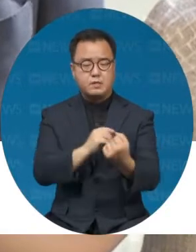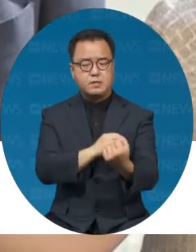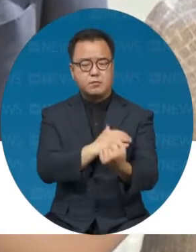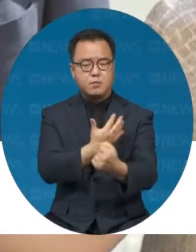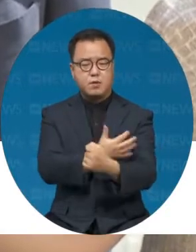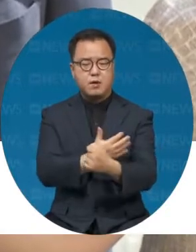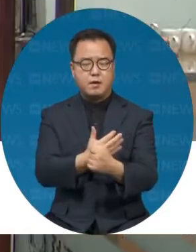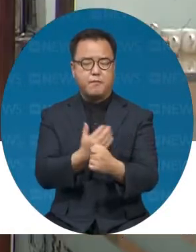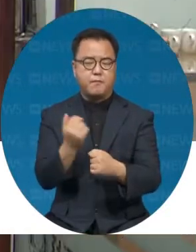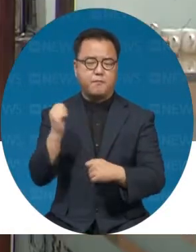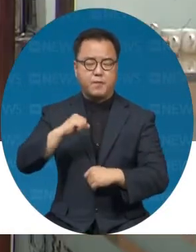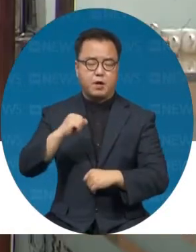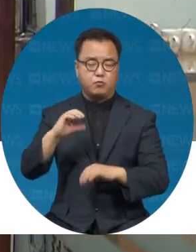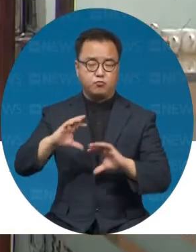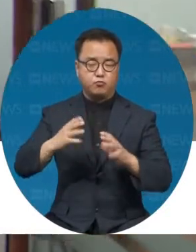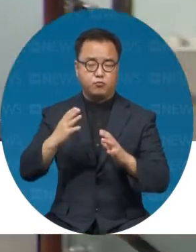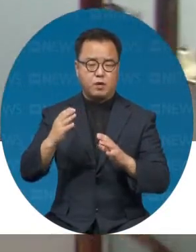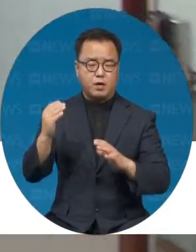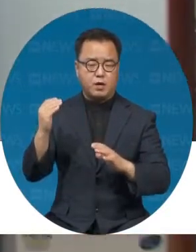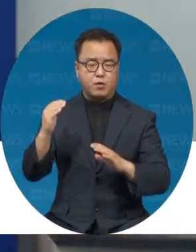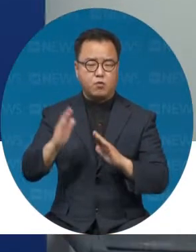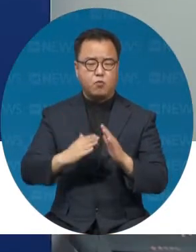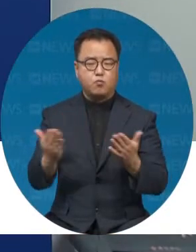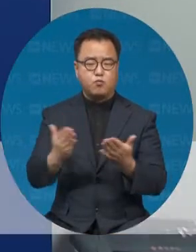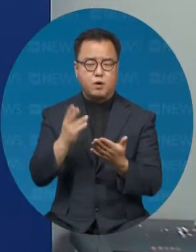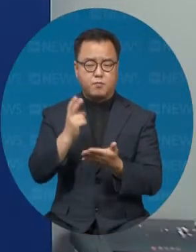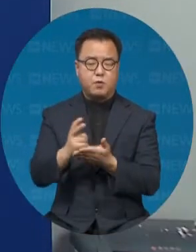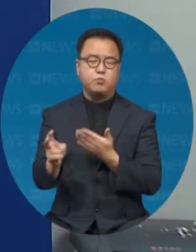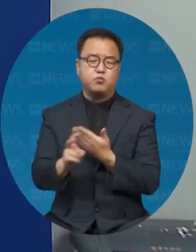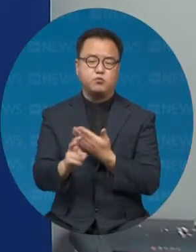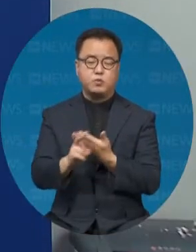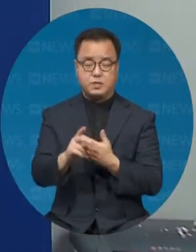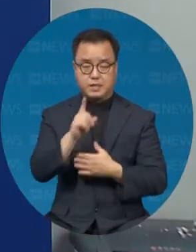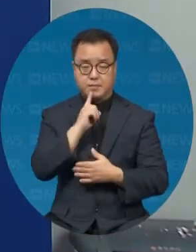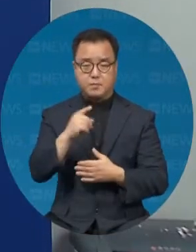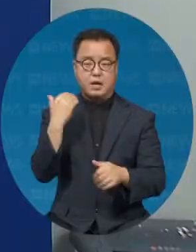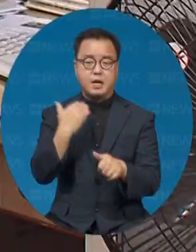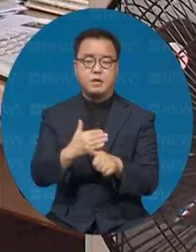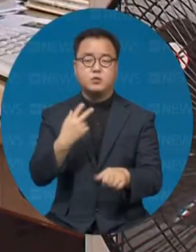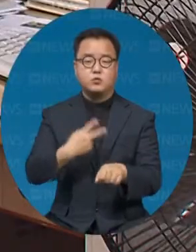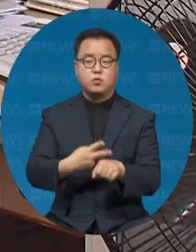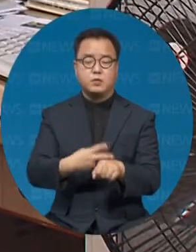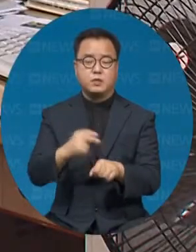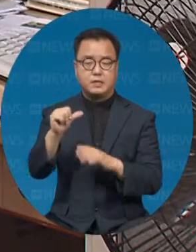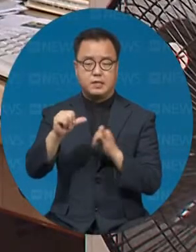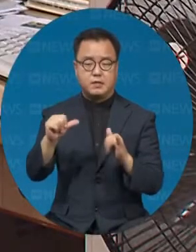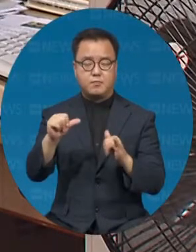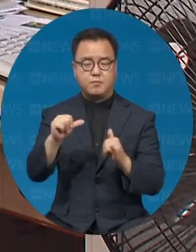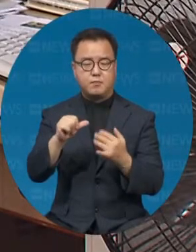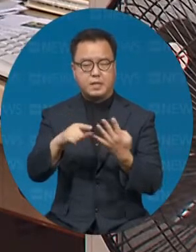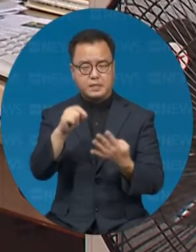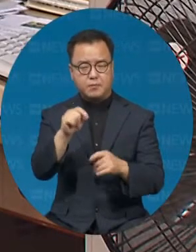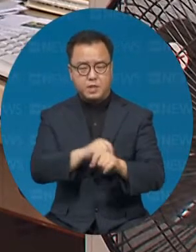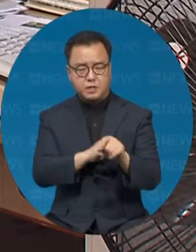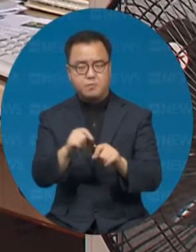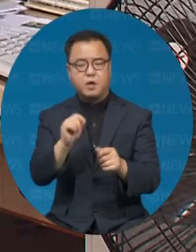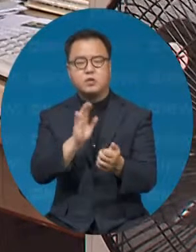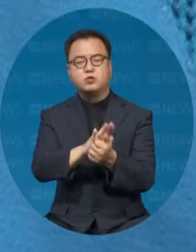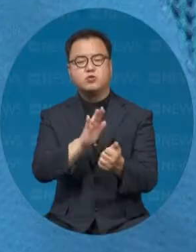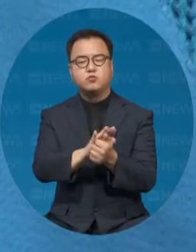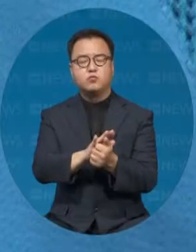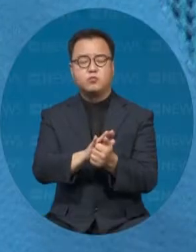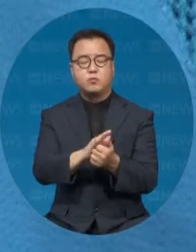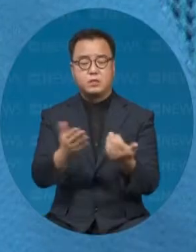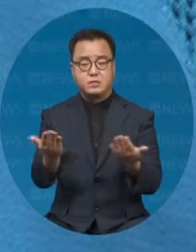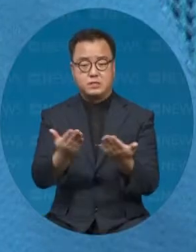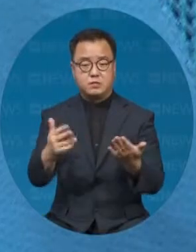입니다 지낸 2018년 전국 교직원 노동조합 출신 등 해직교사 5명의 특별채용 을 추진하고 지시하는 데 조 교육감이